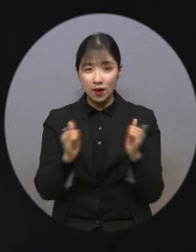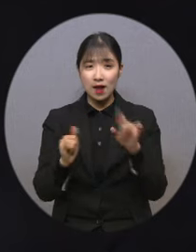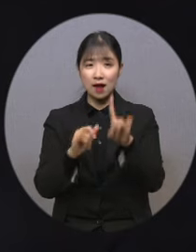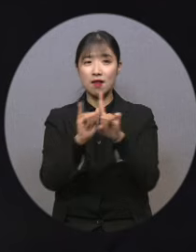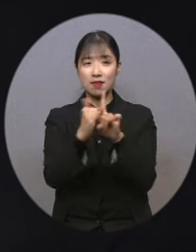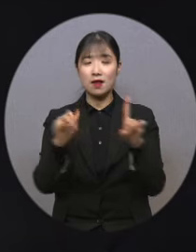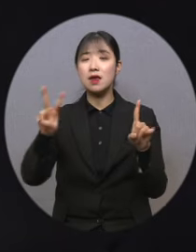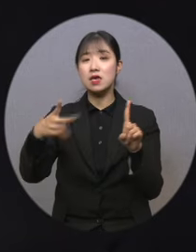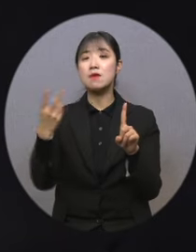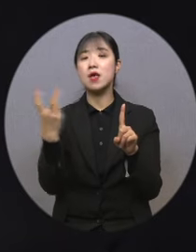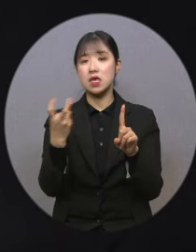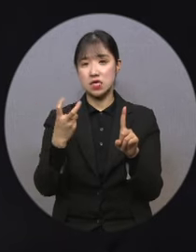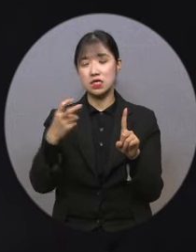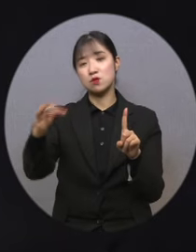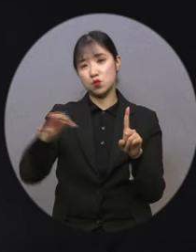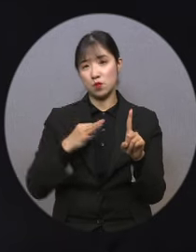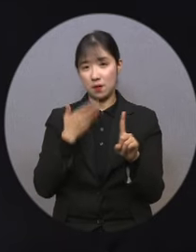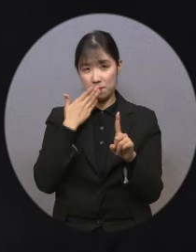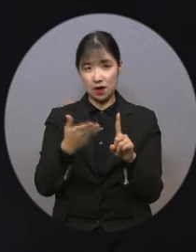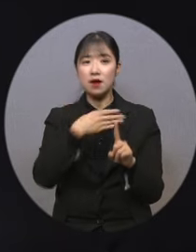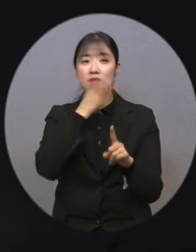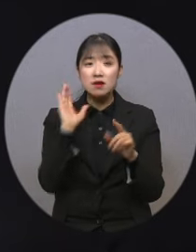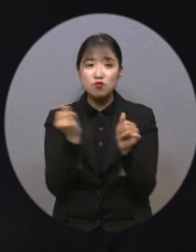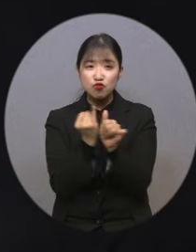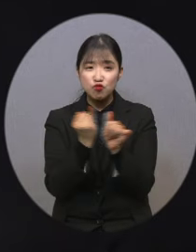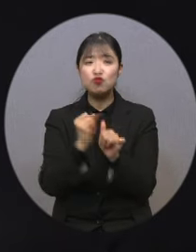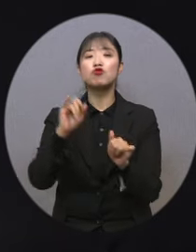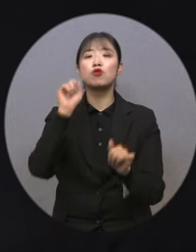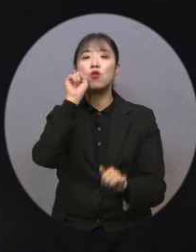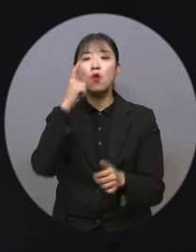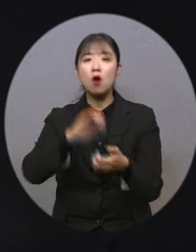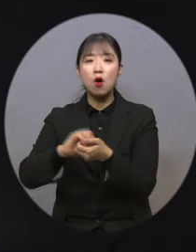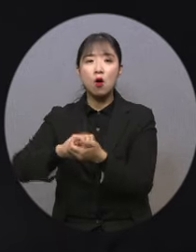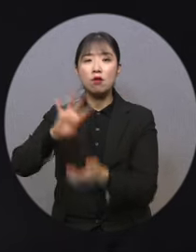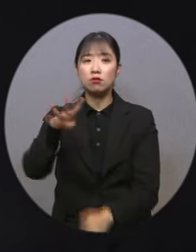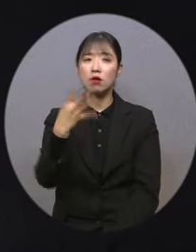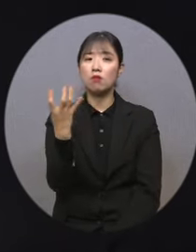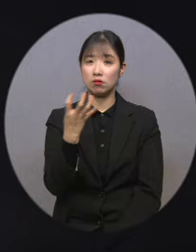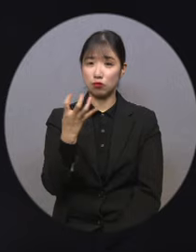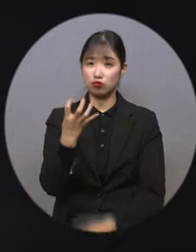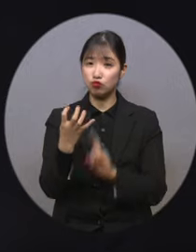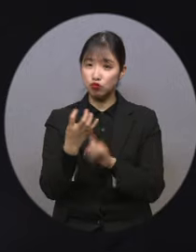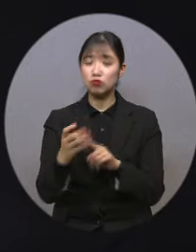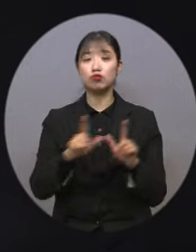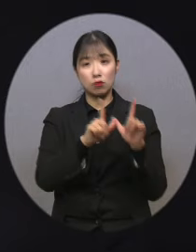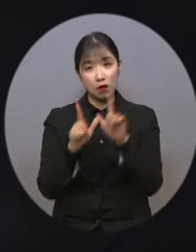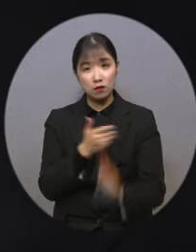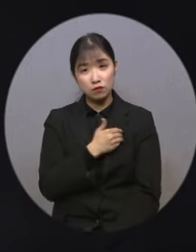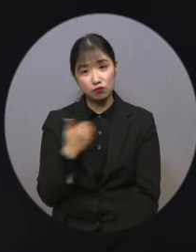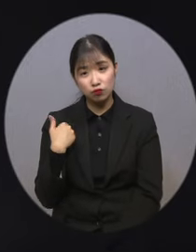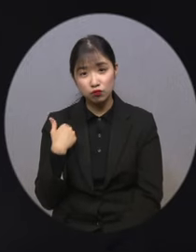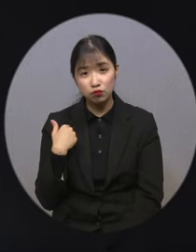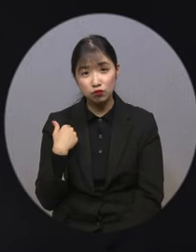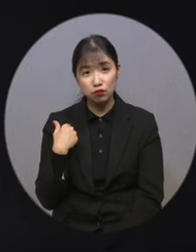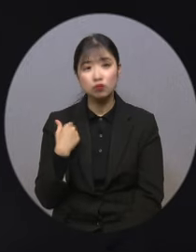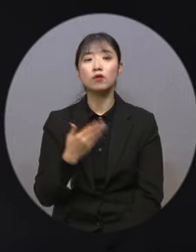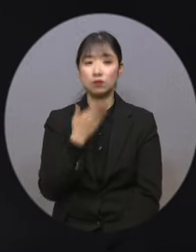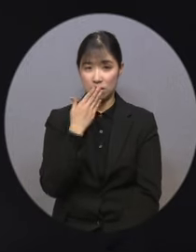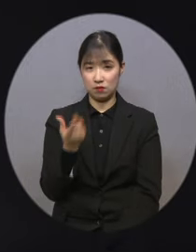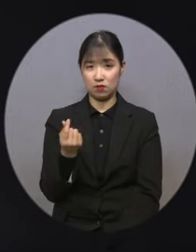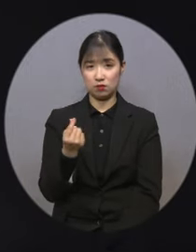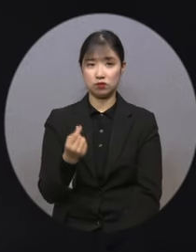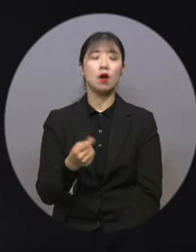나오니까 늙은 부부들이 442 나와요 매월 생활이 못할까요 오히려